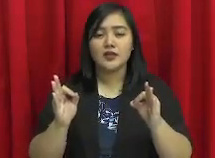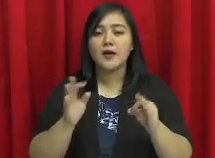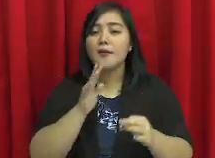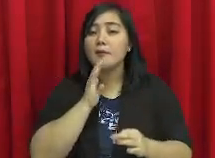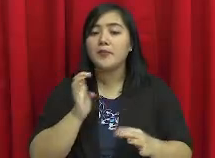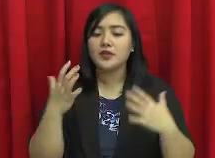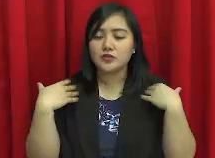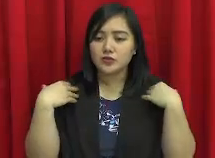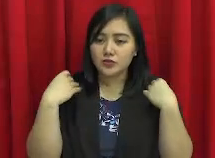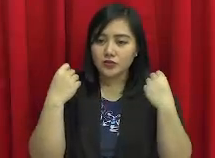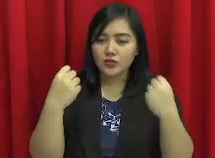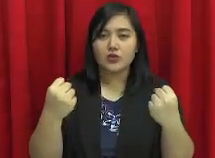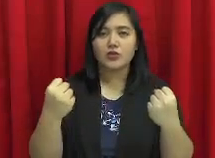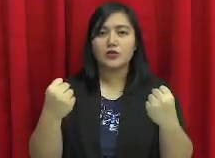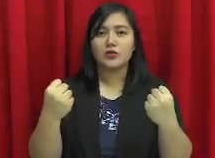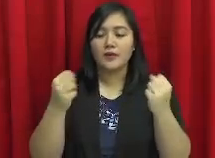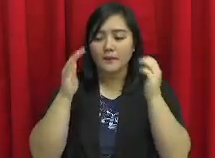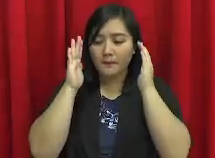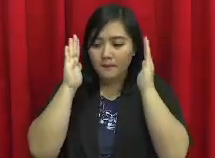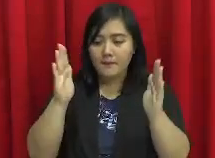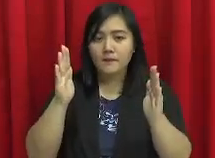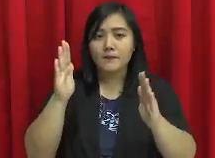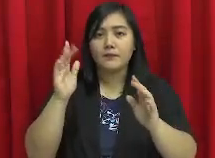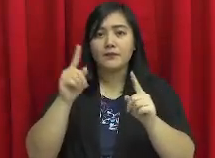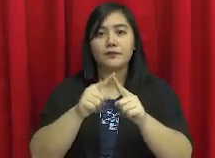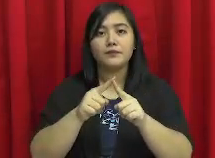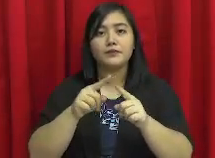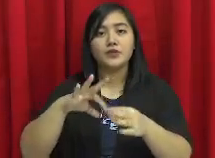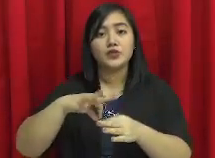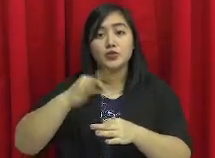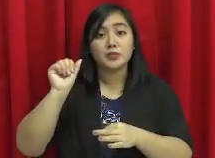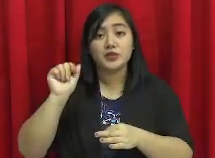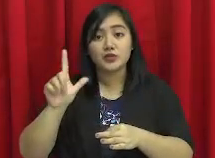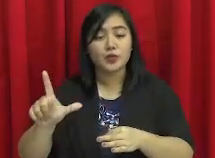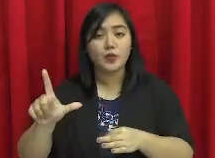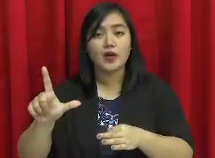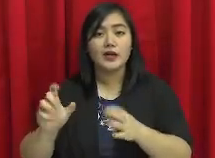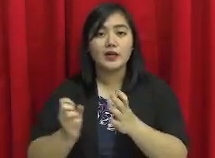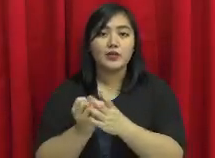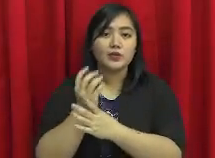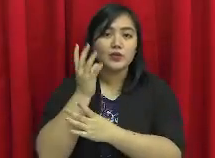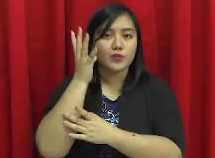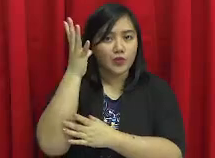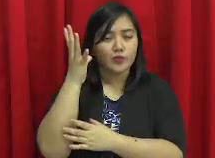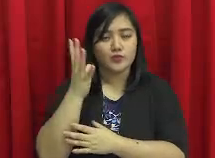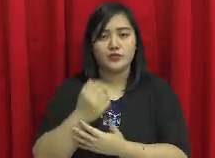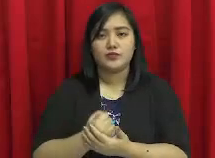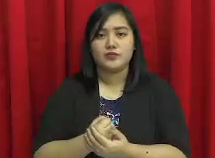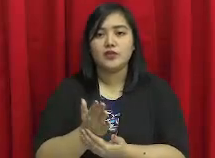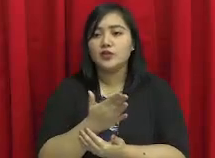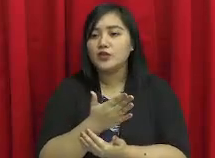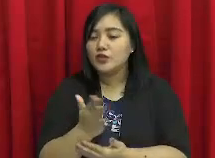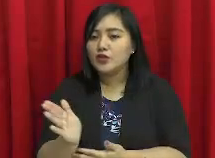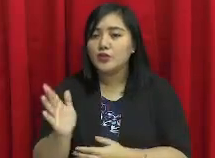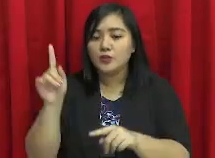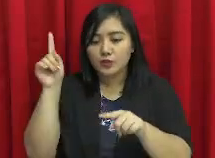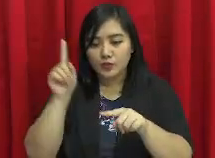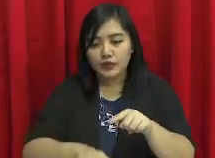ang spiritual growth. Yan ang hinihit natin ang goal dito. We cannot leave our